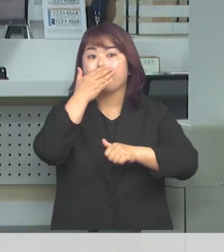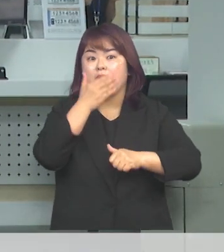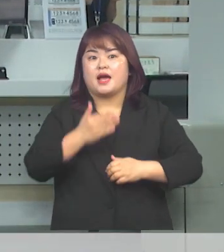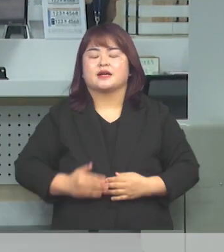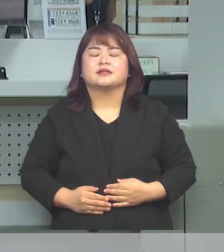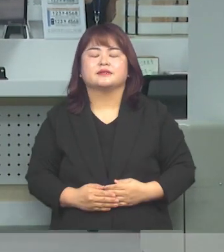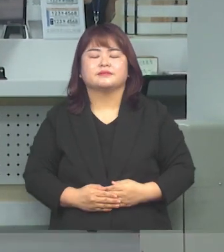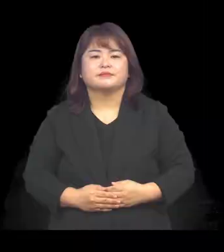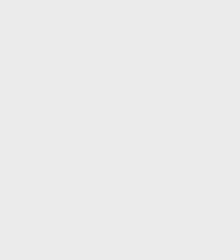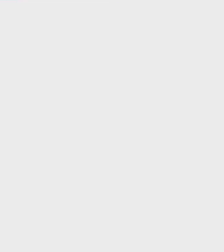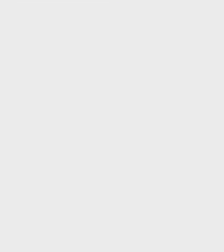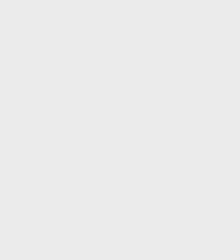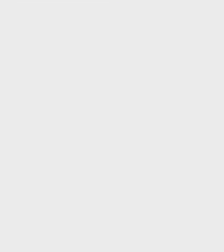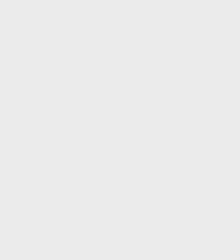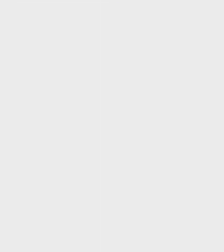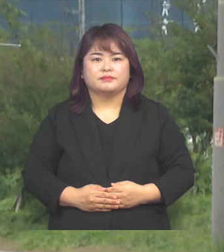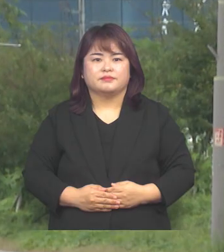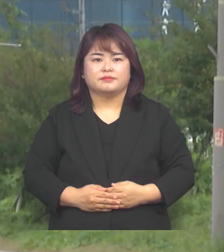있게 됐습니다.